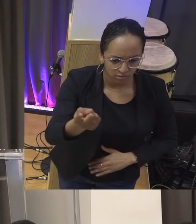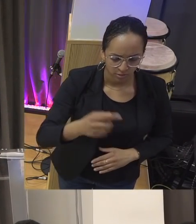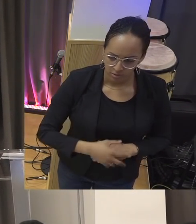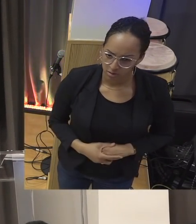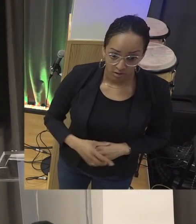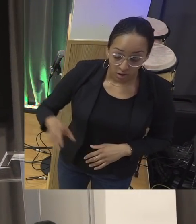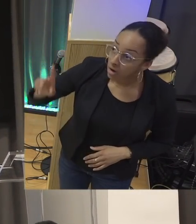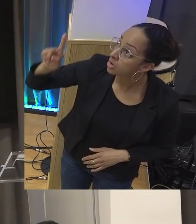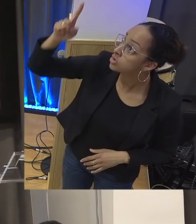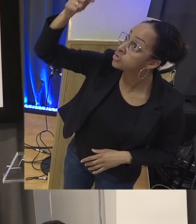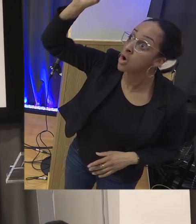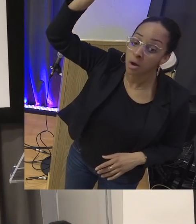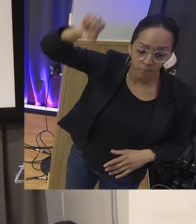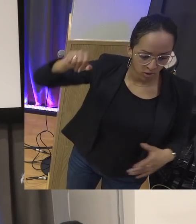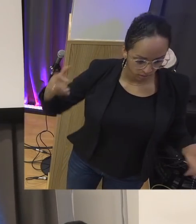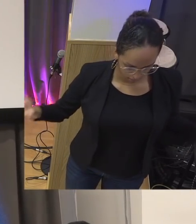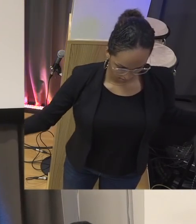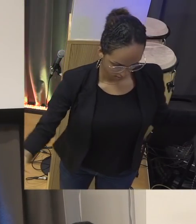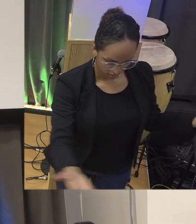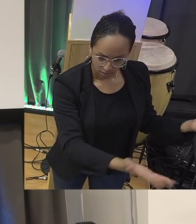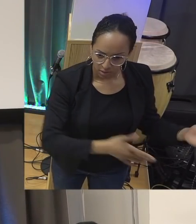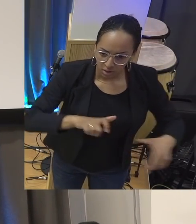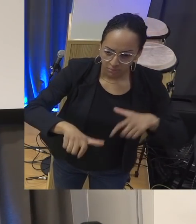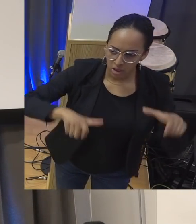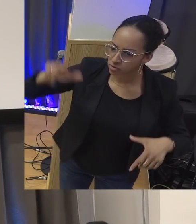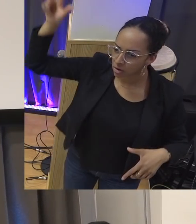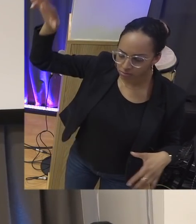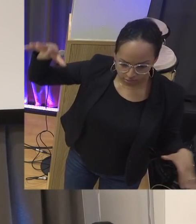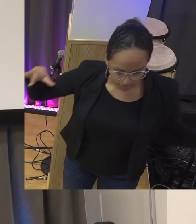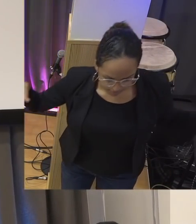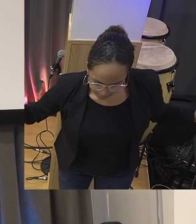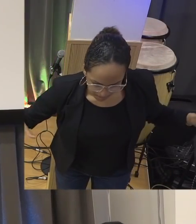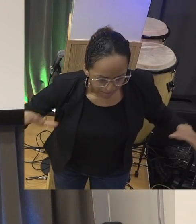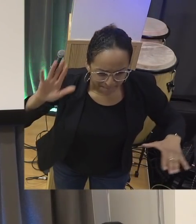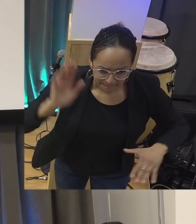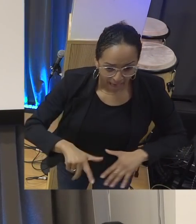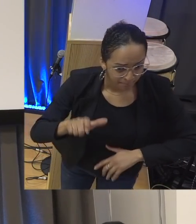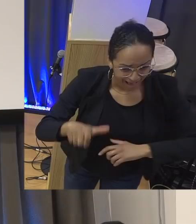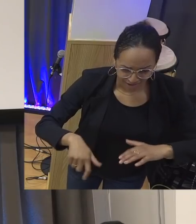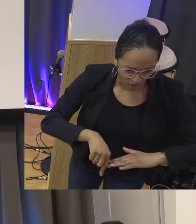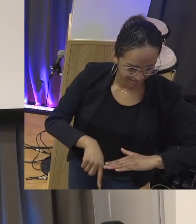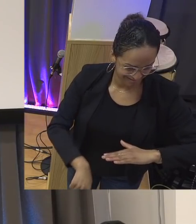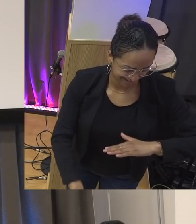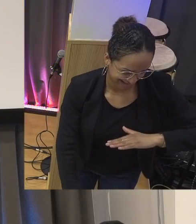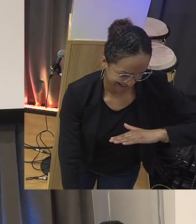chercher n'importe quel individu dans la plus grande des profondeurs.